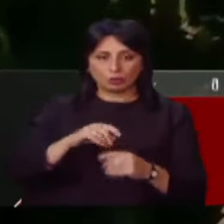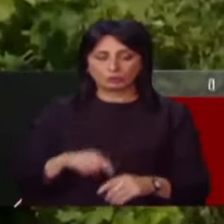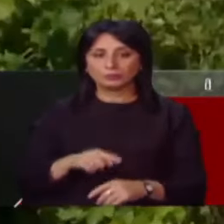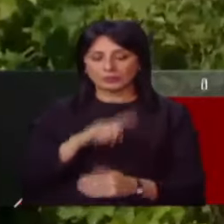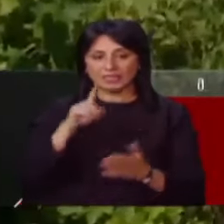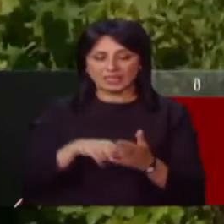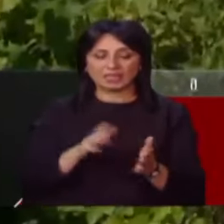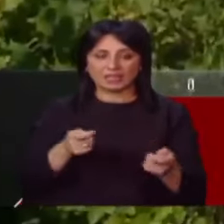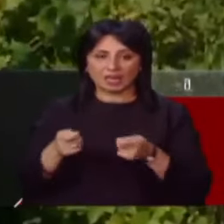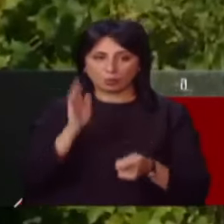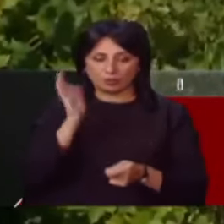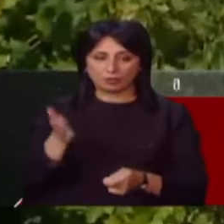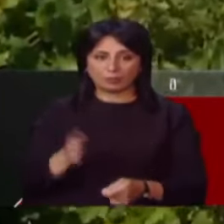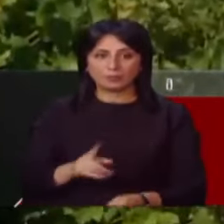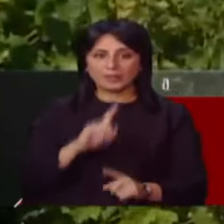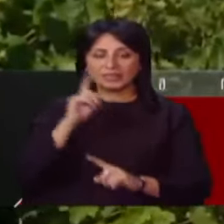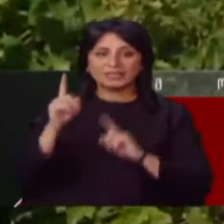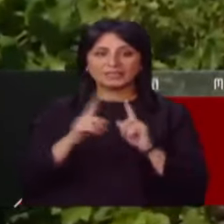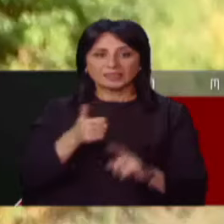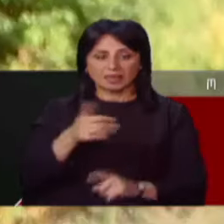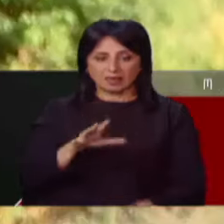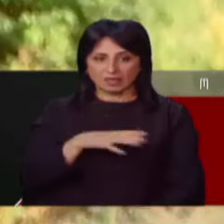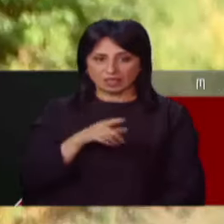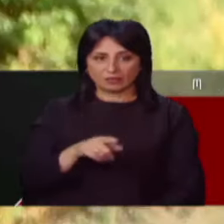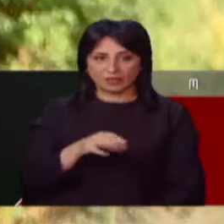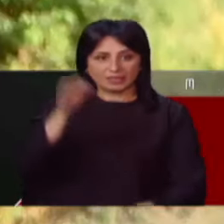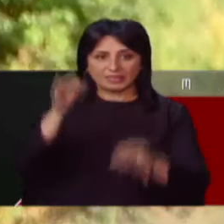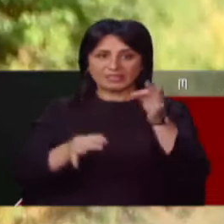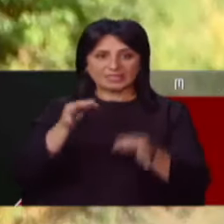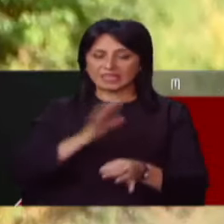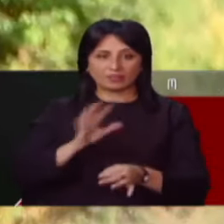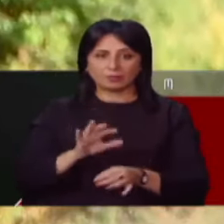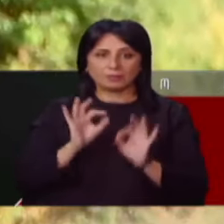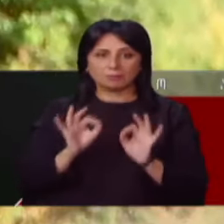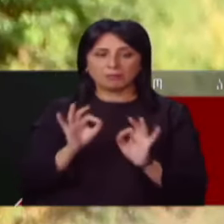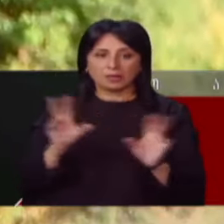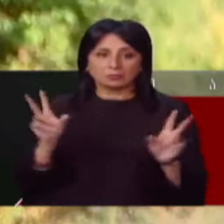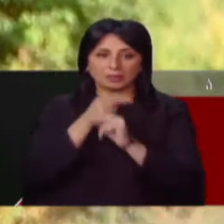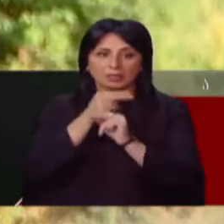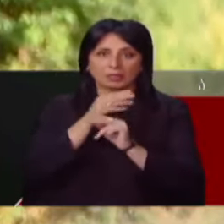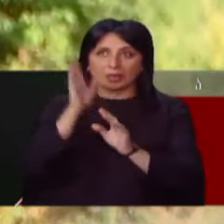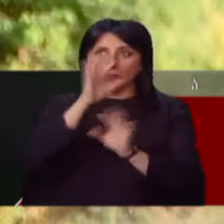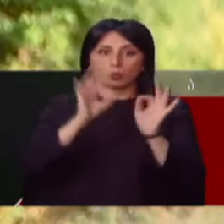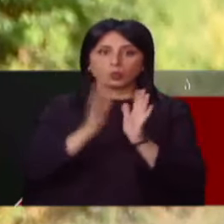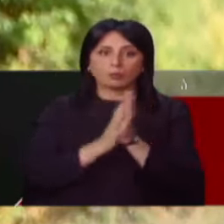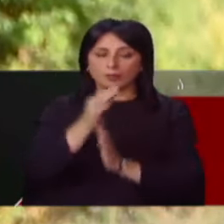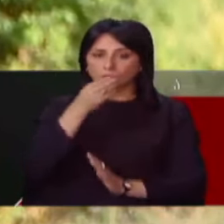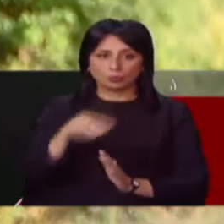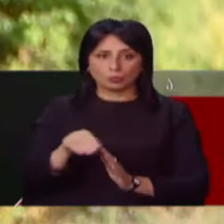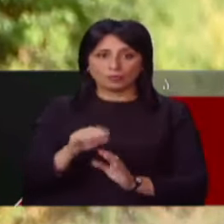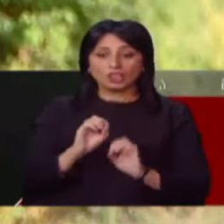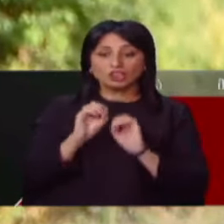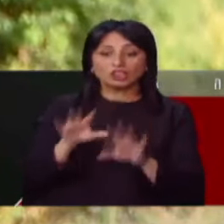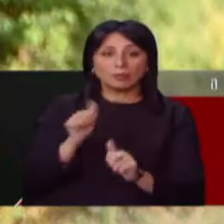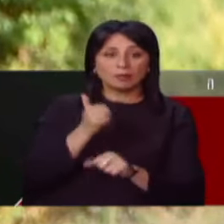რომ საკითხი დარეგულირდება. ლევანდელი წელი კარგი იყო, სიტყვა არ ყოფილა და მარცა ბუნება მოიყვანა მოსავალი, მაგრამ ჩაბარება